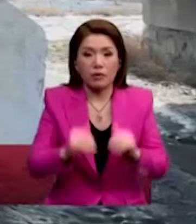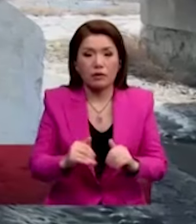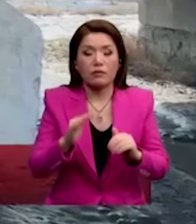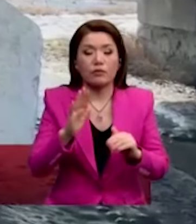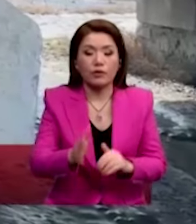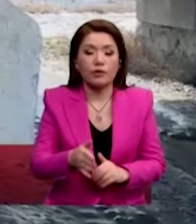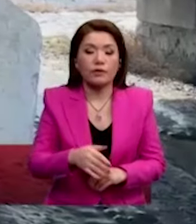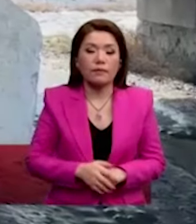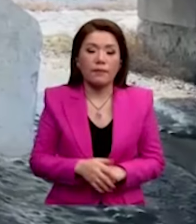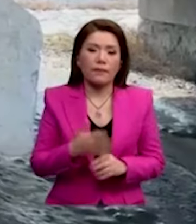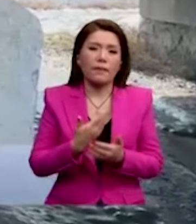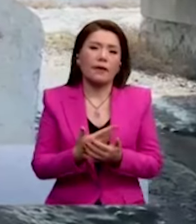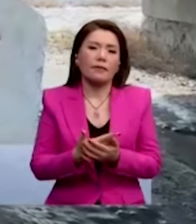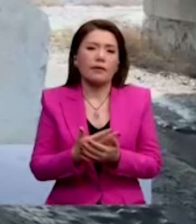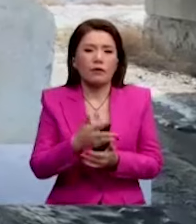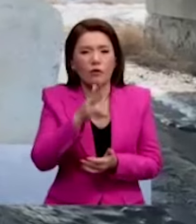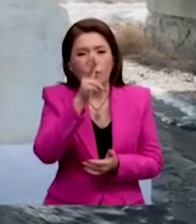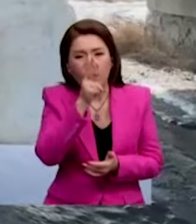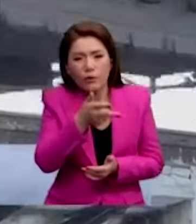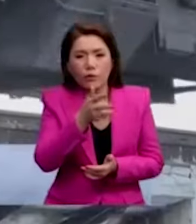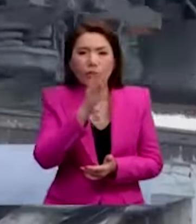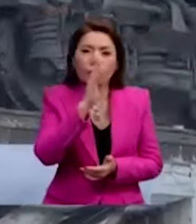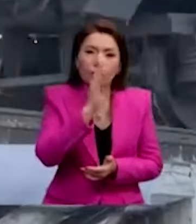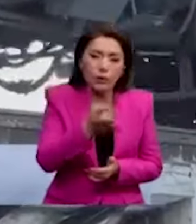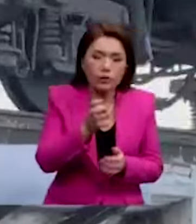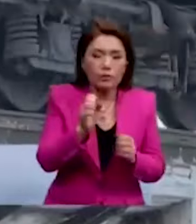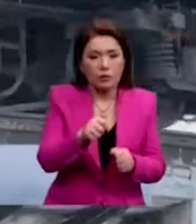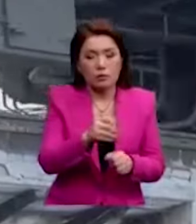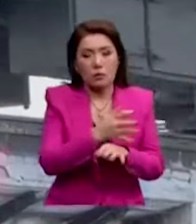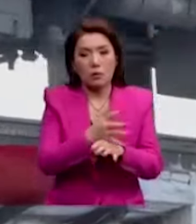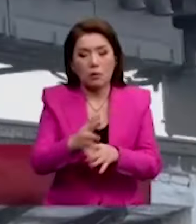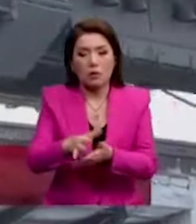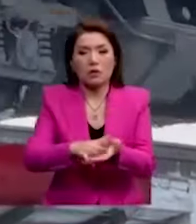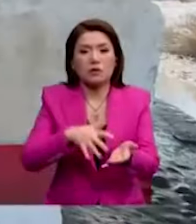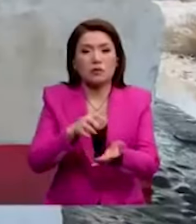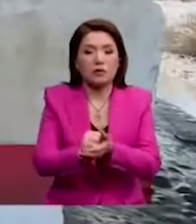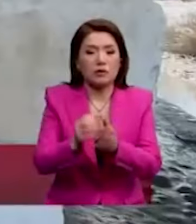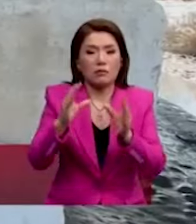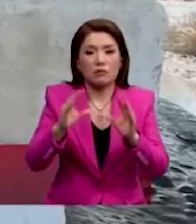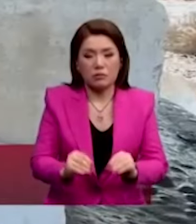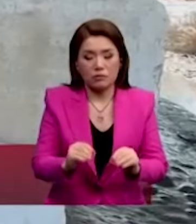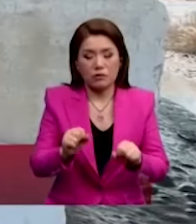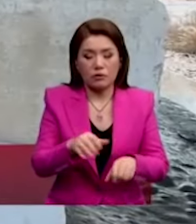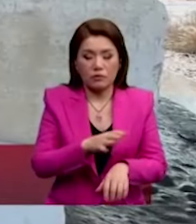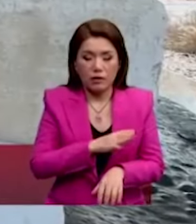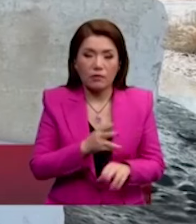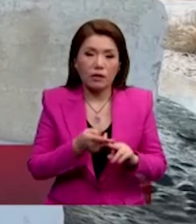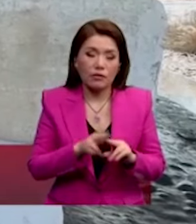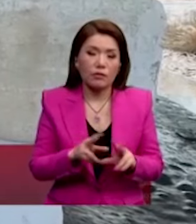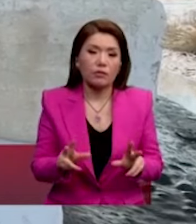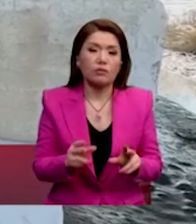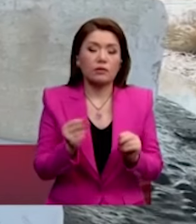дейді. Мына енді көп болса бір 3-4 жыл тұрады бұл. Қаншама ешелон өтеді дейді. Алла сақтасын, Құдай